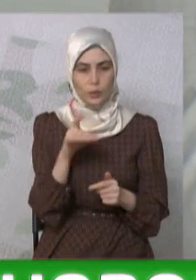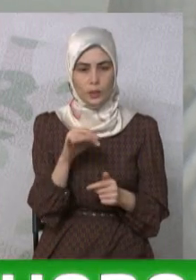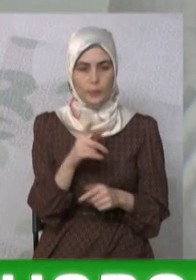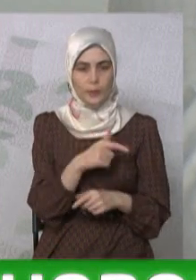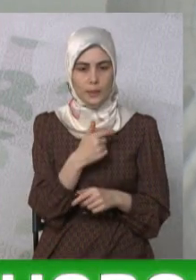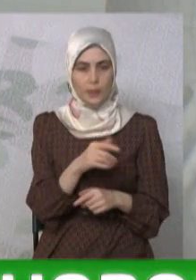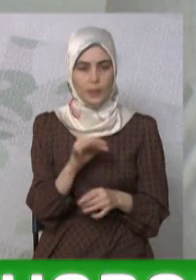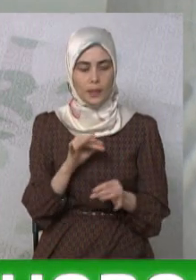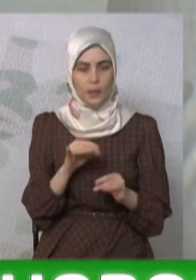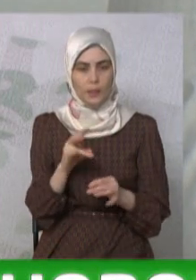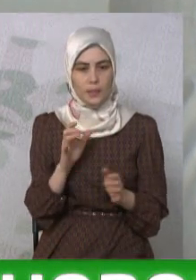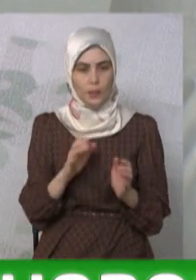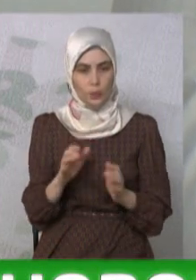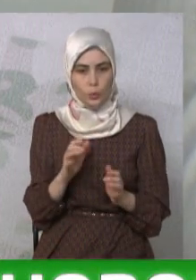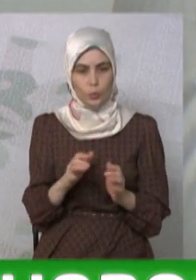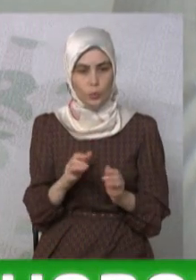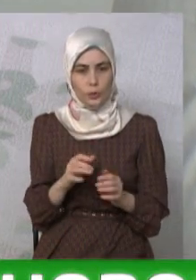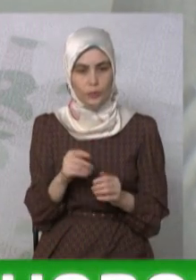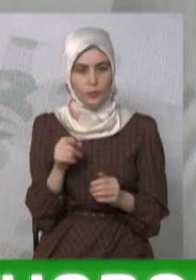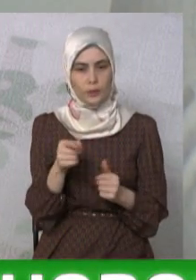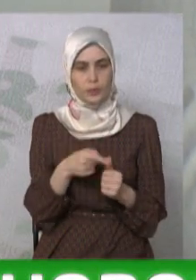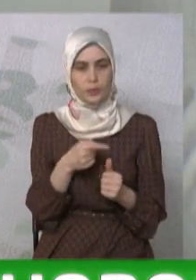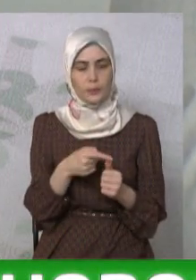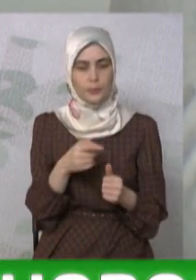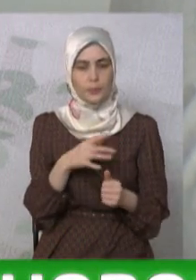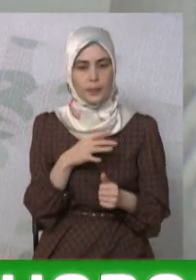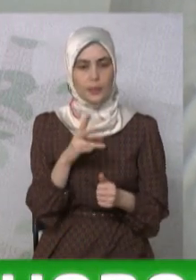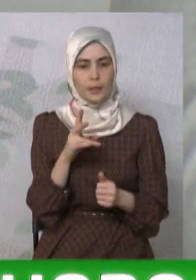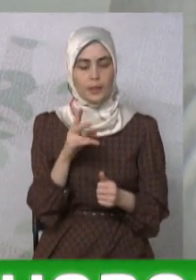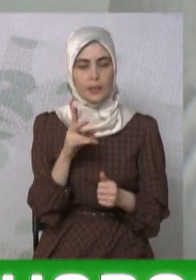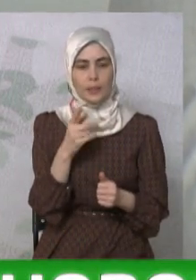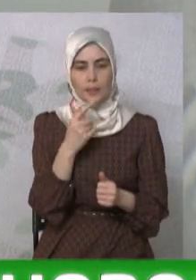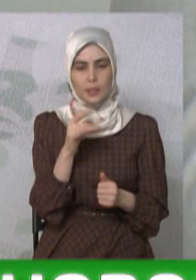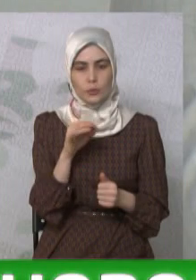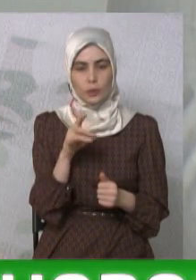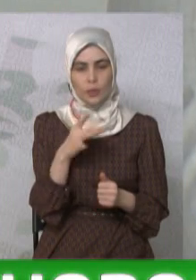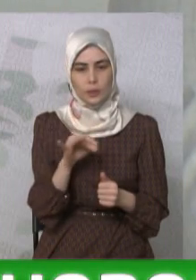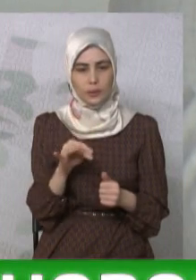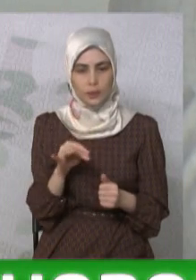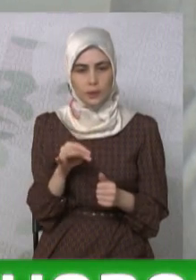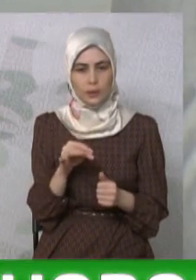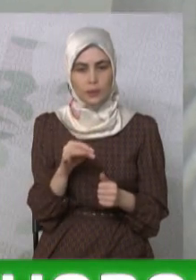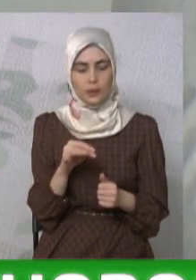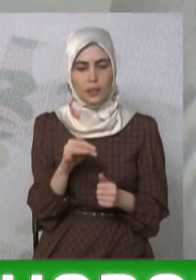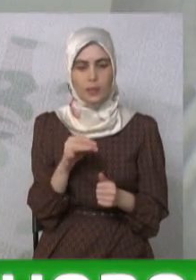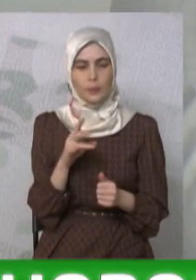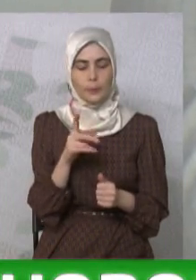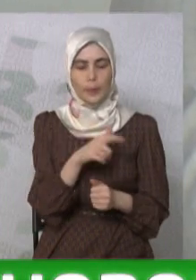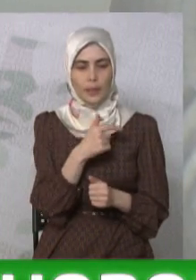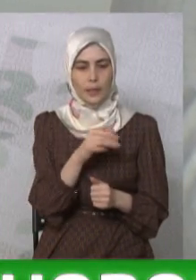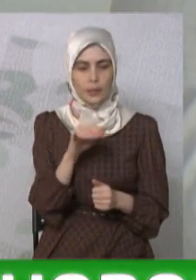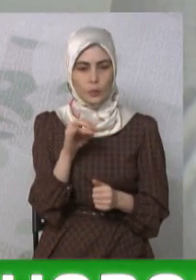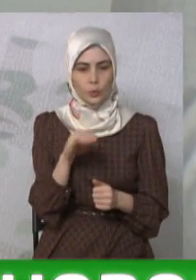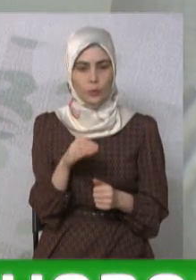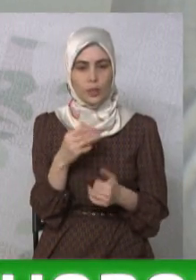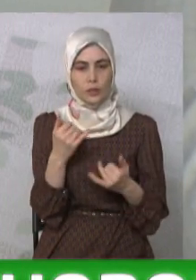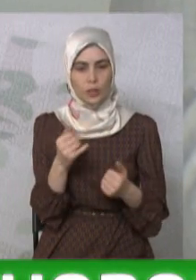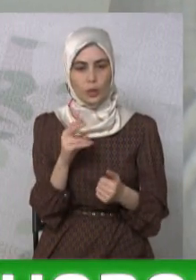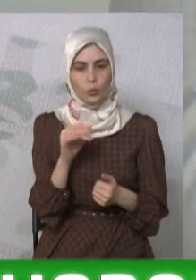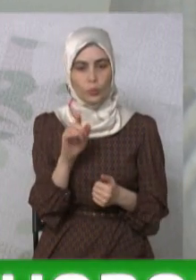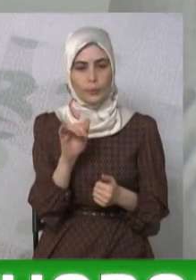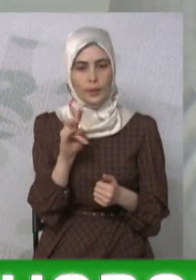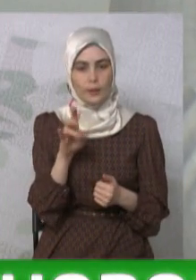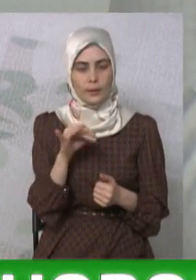медицинский институт. Тогда он назывался Краснодарский медицинский институт имени Красной Армии. Сейчас он Кубанский